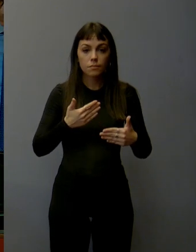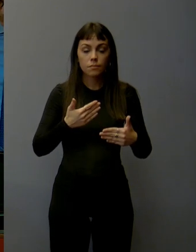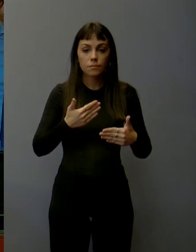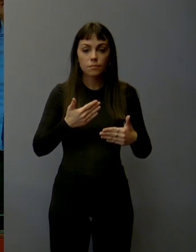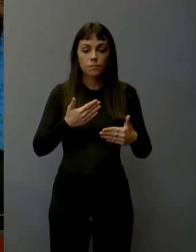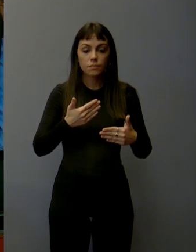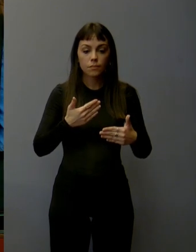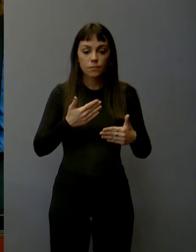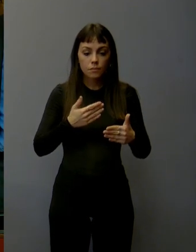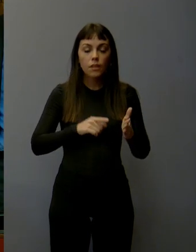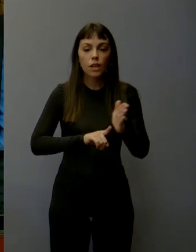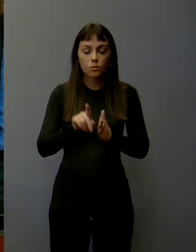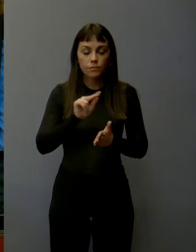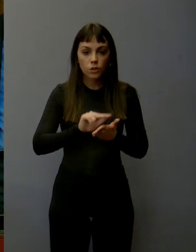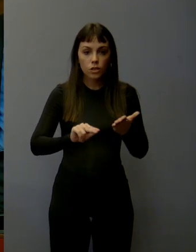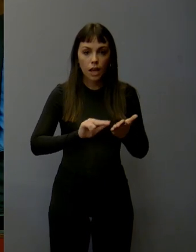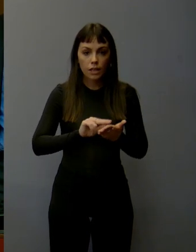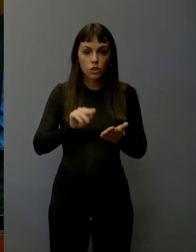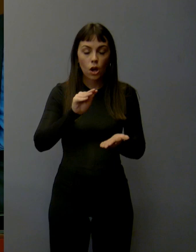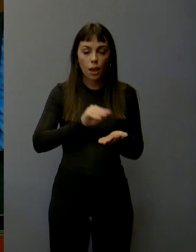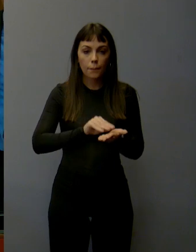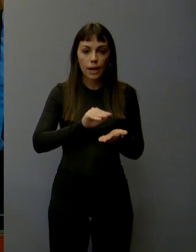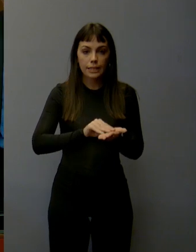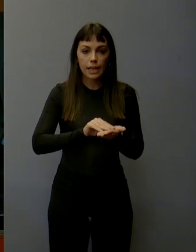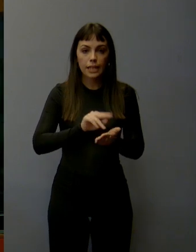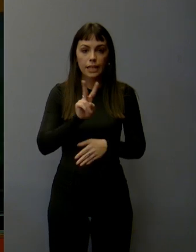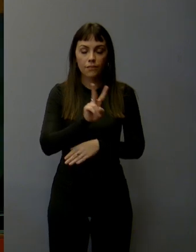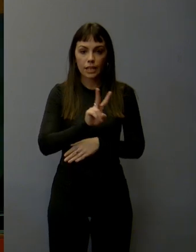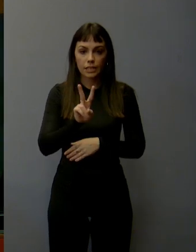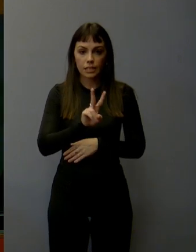risultato della votazione presenti 22